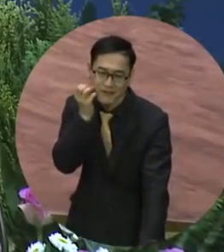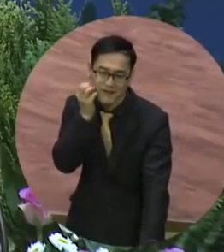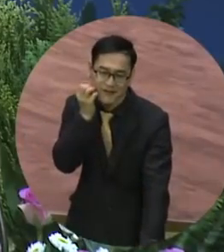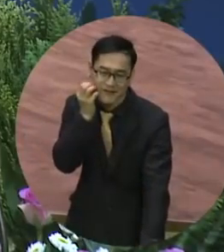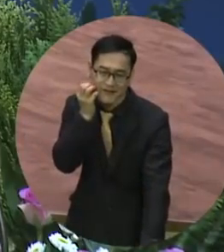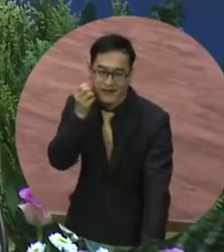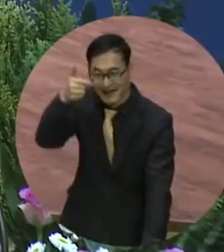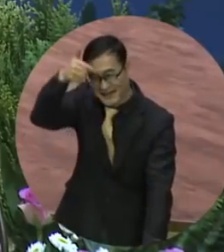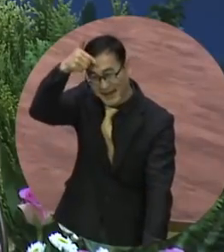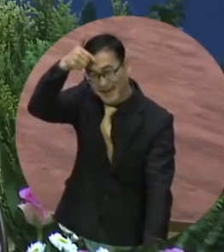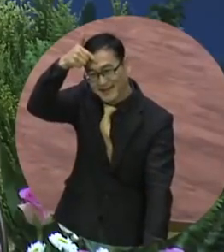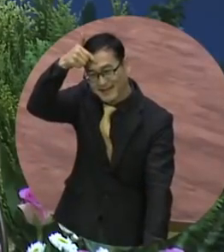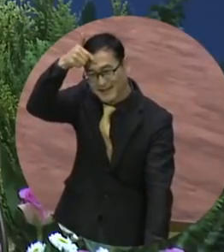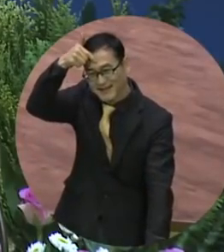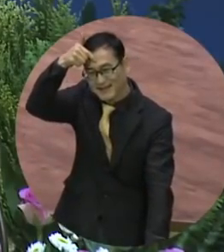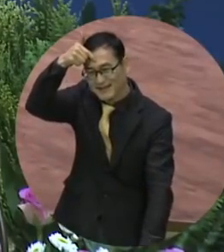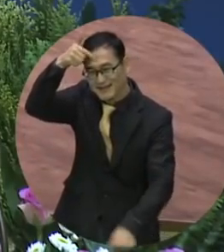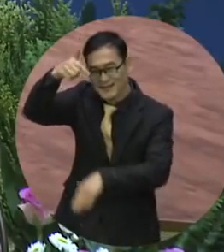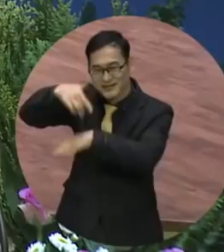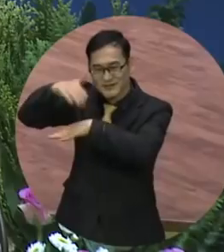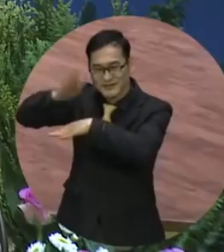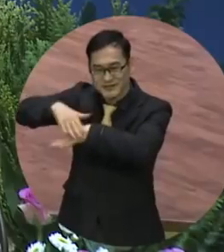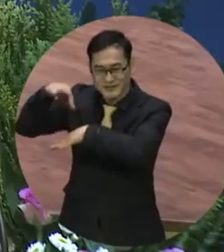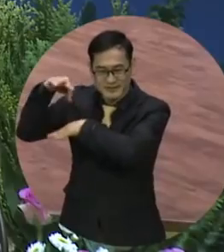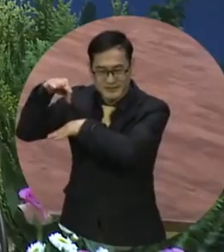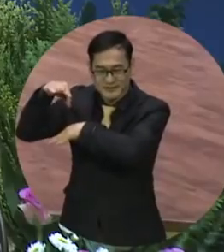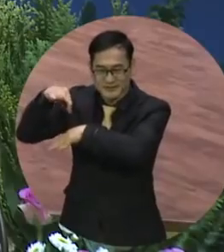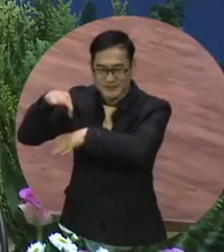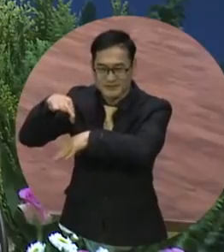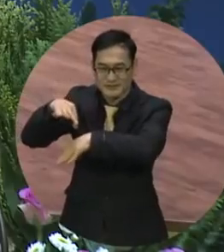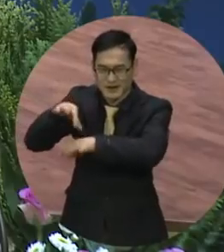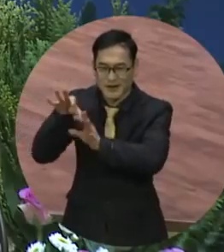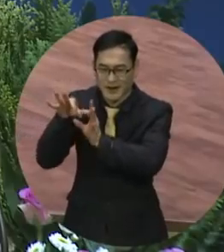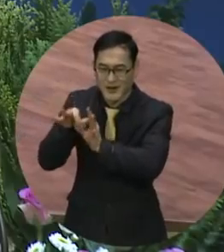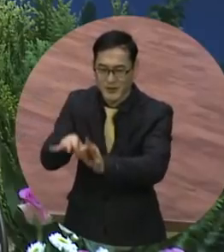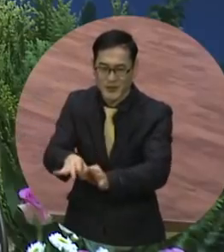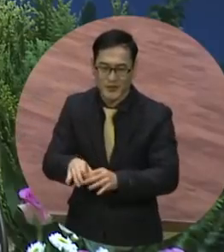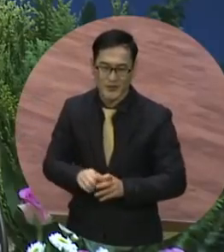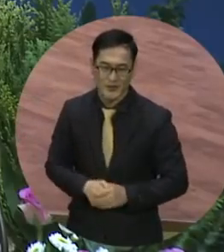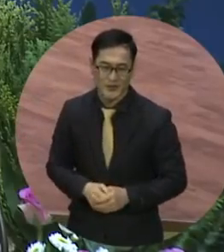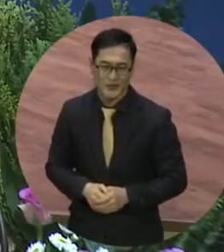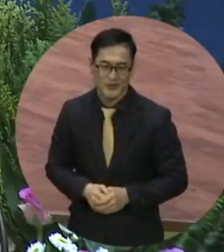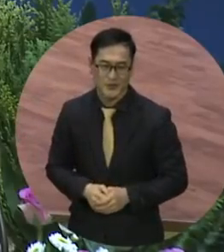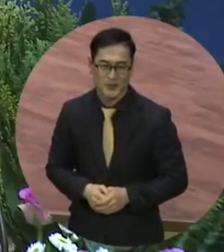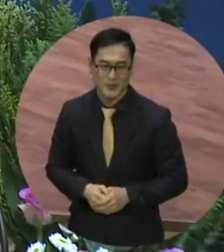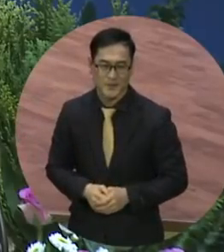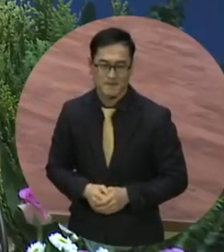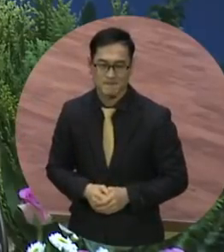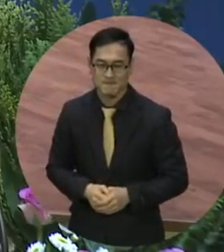옛 모습 그대로 갑니다. 10년 전 모습 그대로.